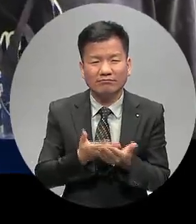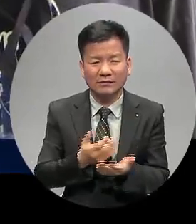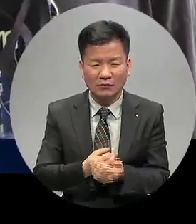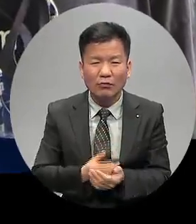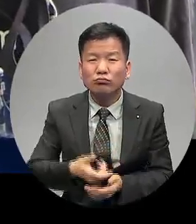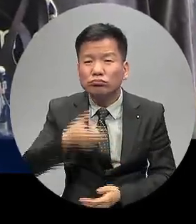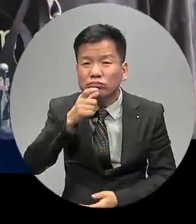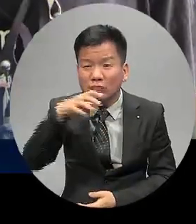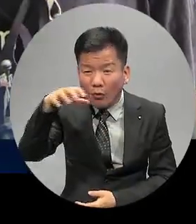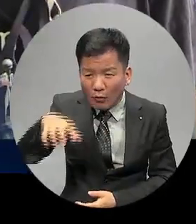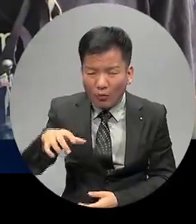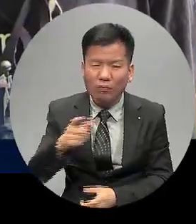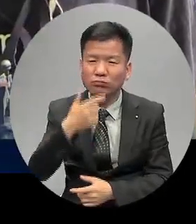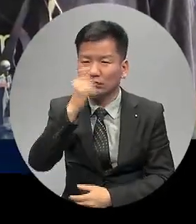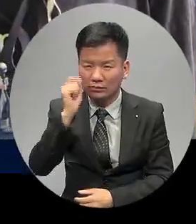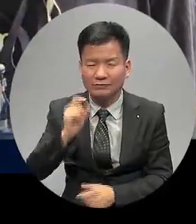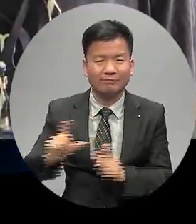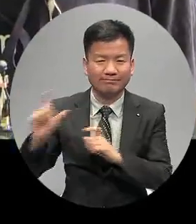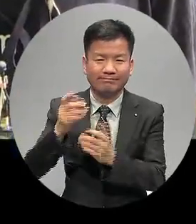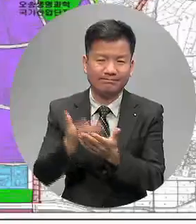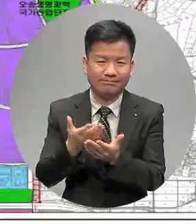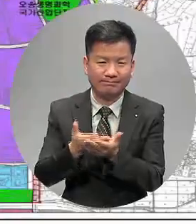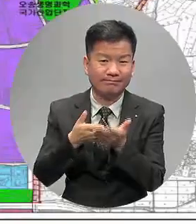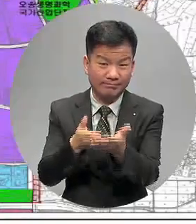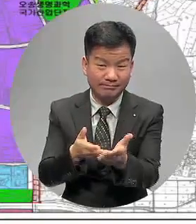식수대 그게 또 부족합니다.